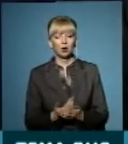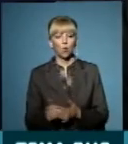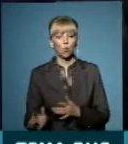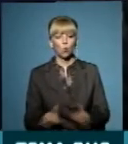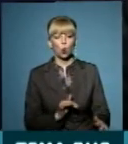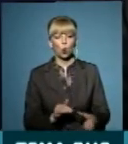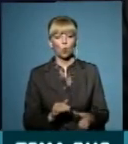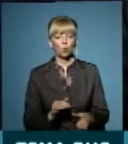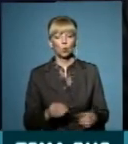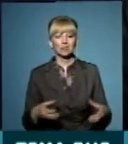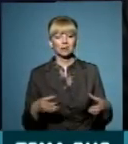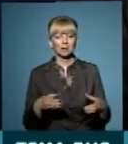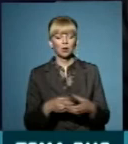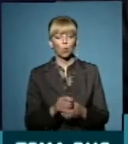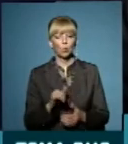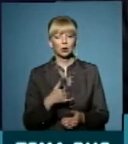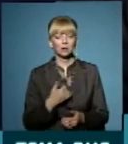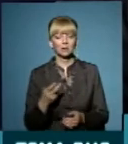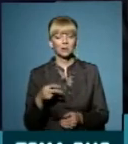нас, то з